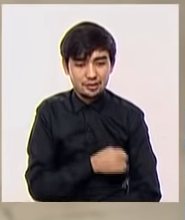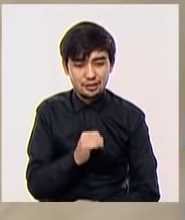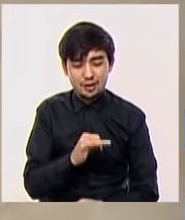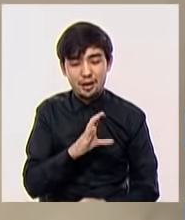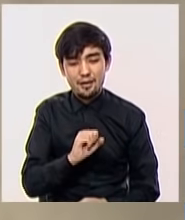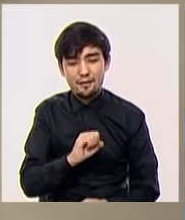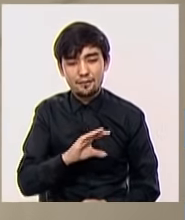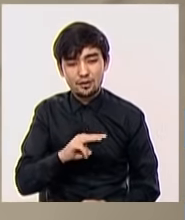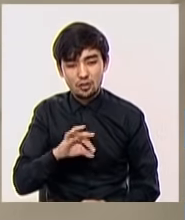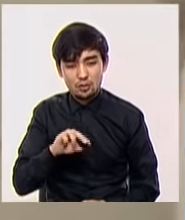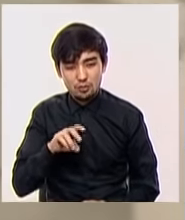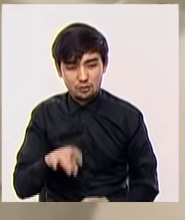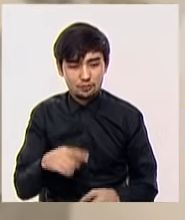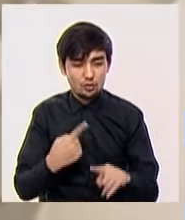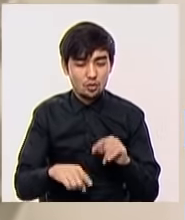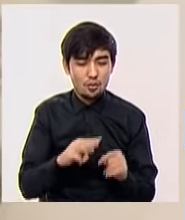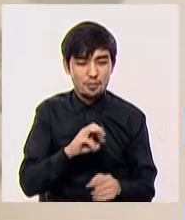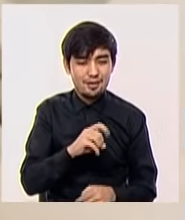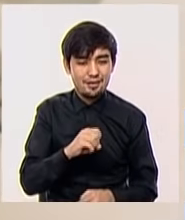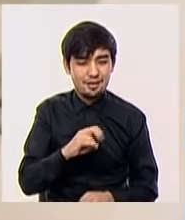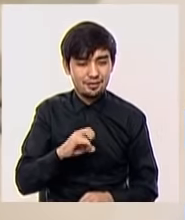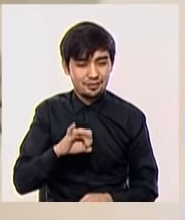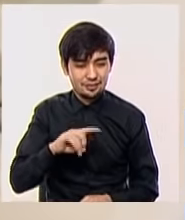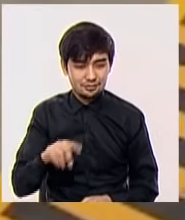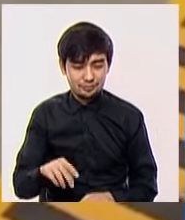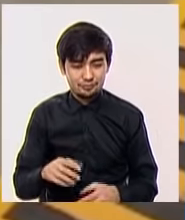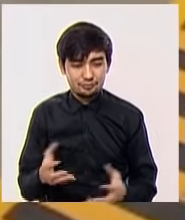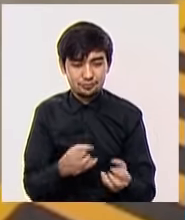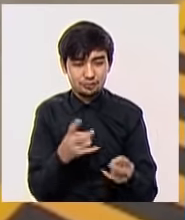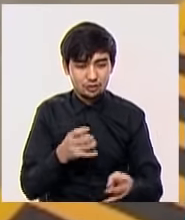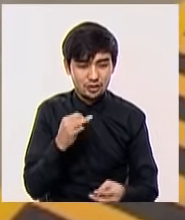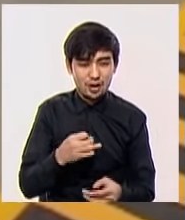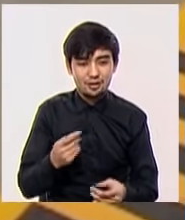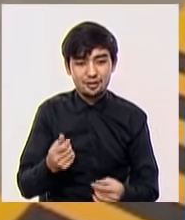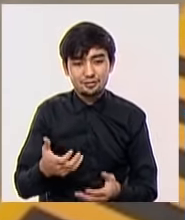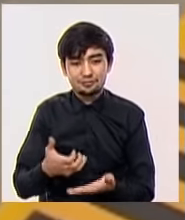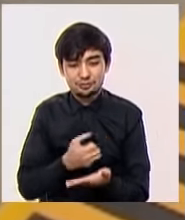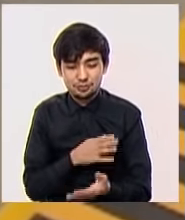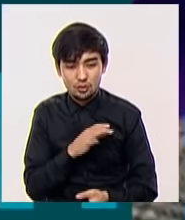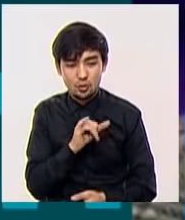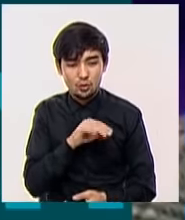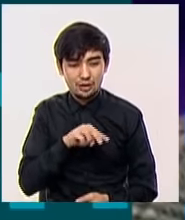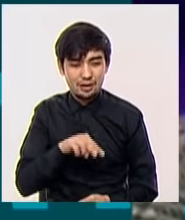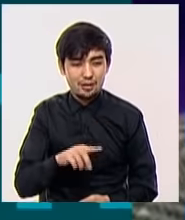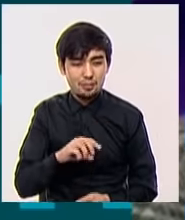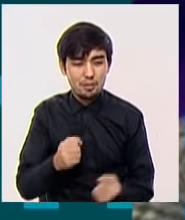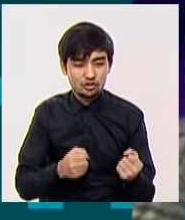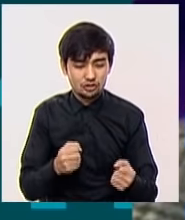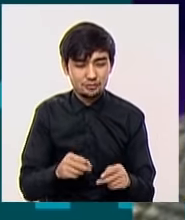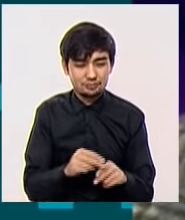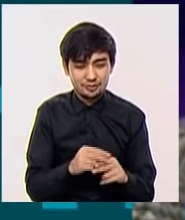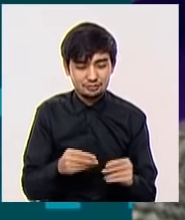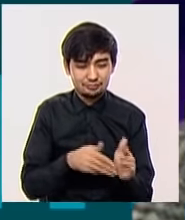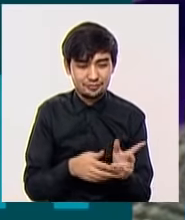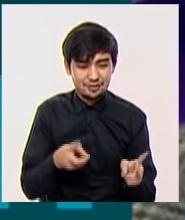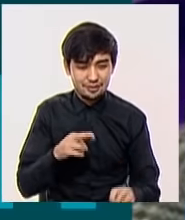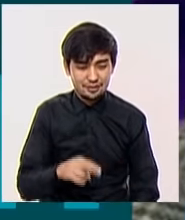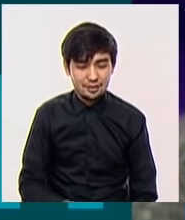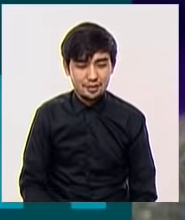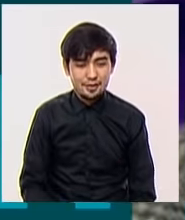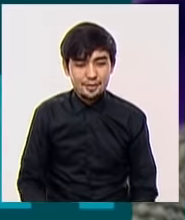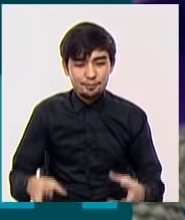поддерживать другие механизмы а деньги с платежей нужно направлять непосредственно на утилизацию машин для автомобилей вполне